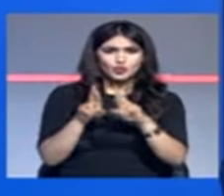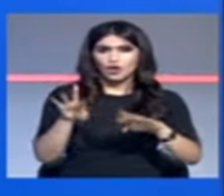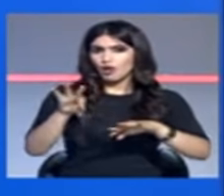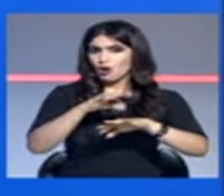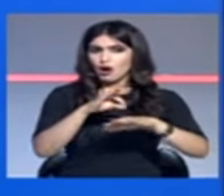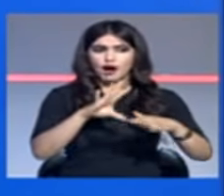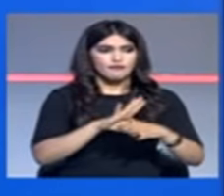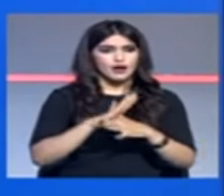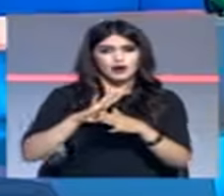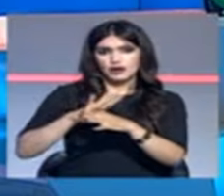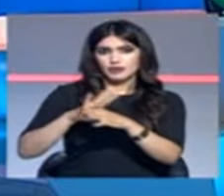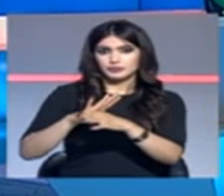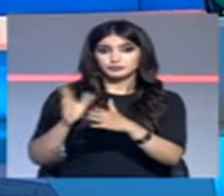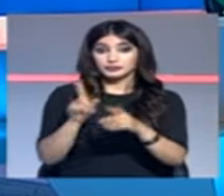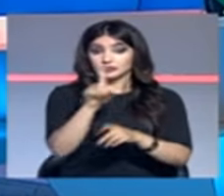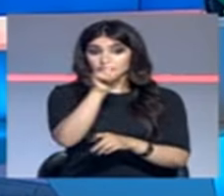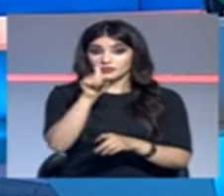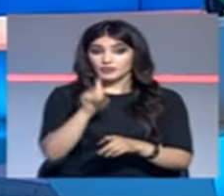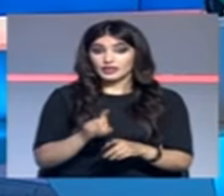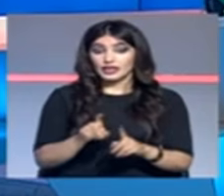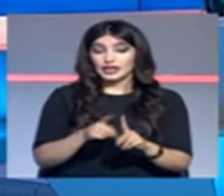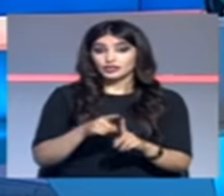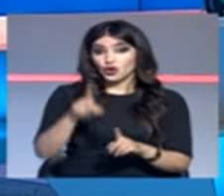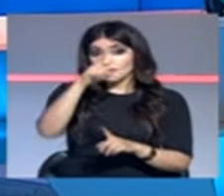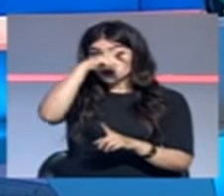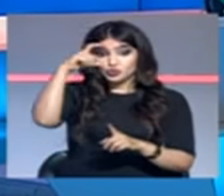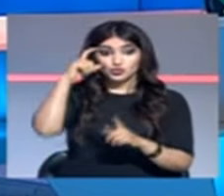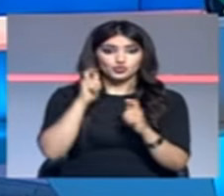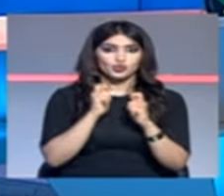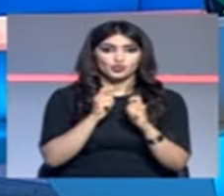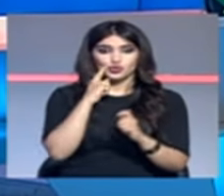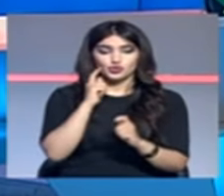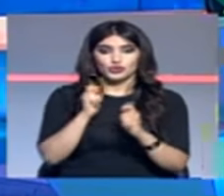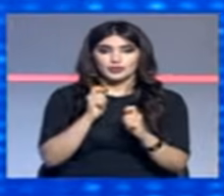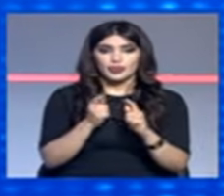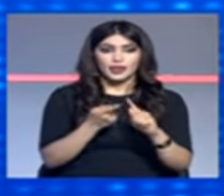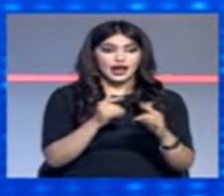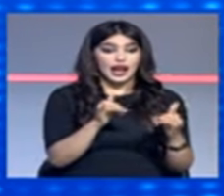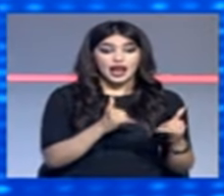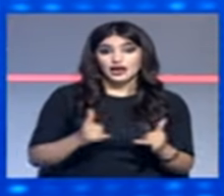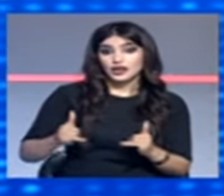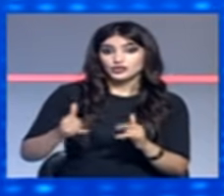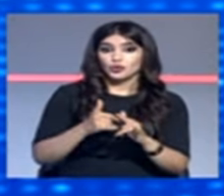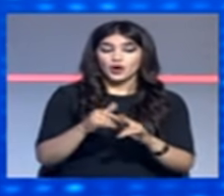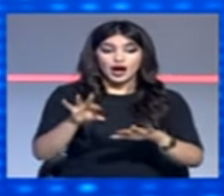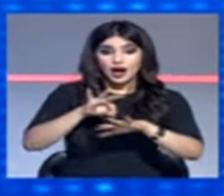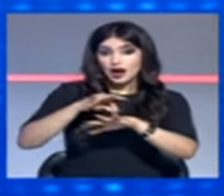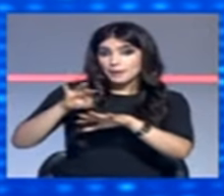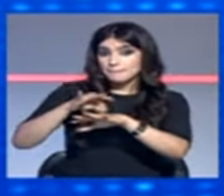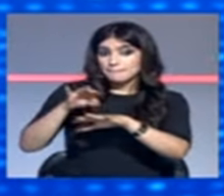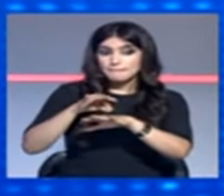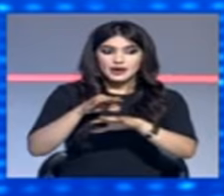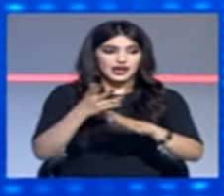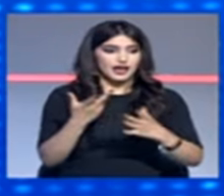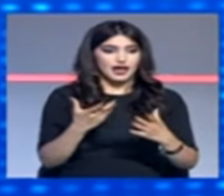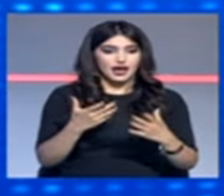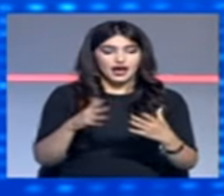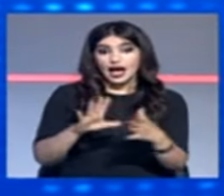عروسات كما قبل. بالنسبه لفصل الصيف. لازم نردوا بالنا. والاجواء المعهوده من افراح، تجمعات،